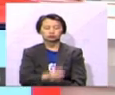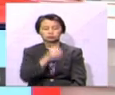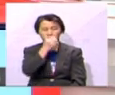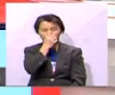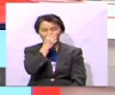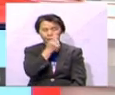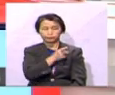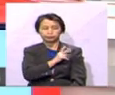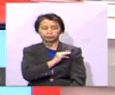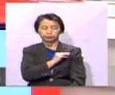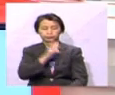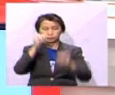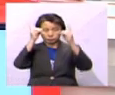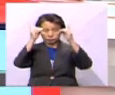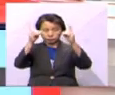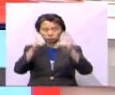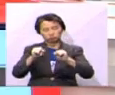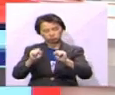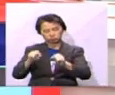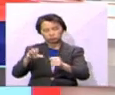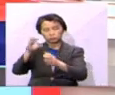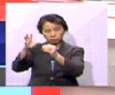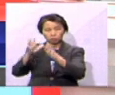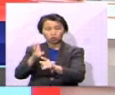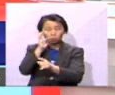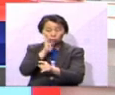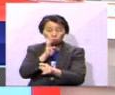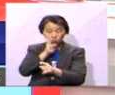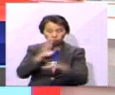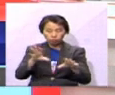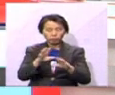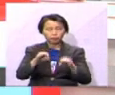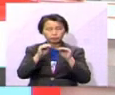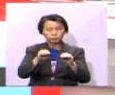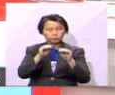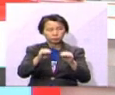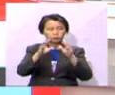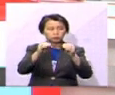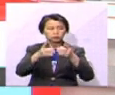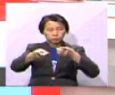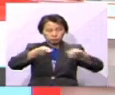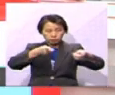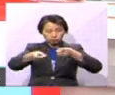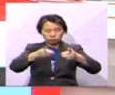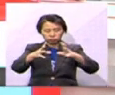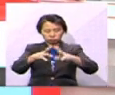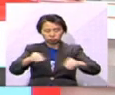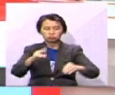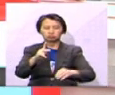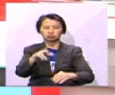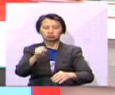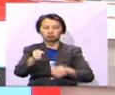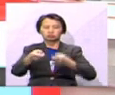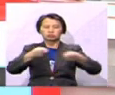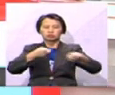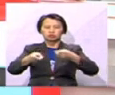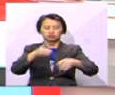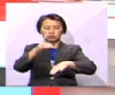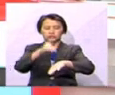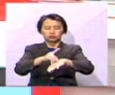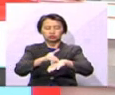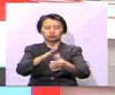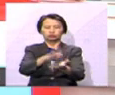Kementerian Pendidikan yakin dengan kemampuan guru wanita menjalankan tugas sebagai guru disiplin dalam menangani kes-kes disiplin di